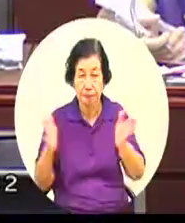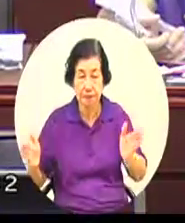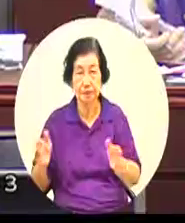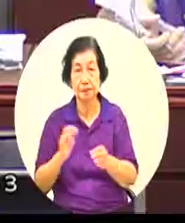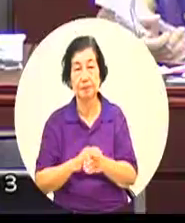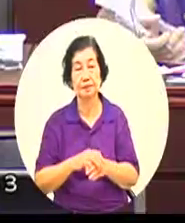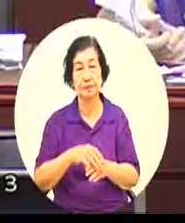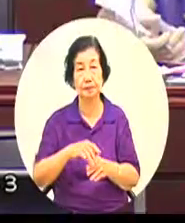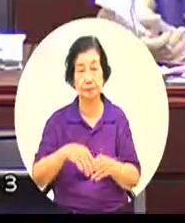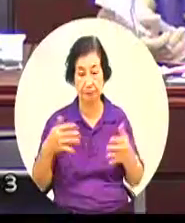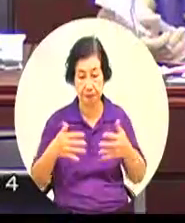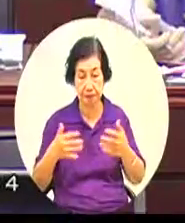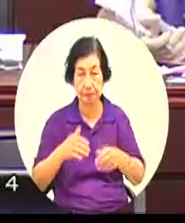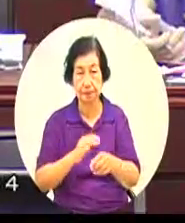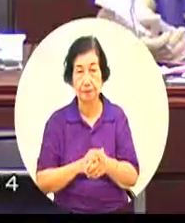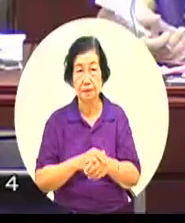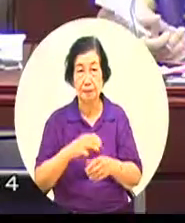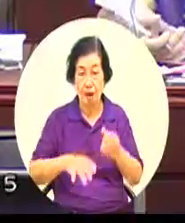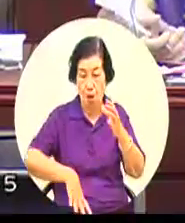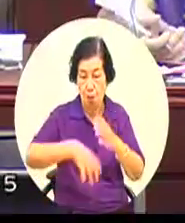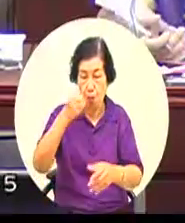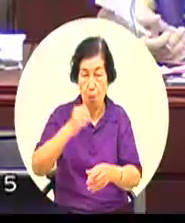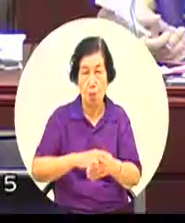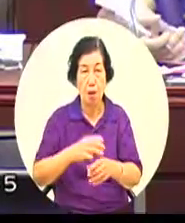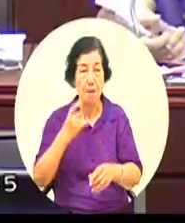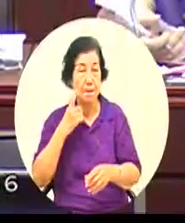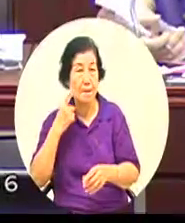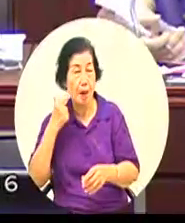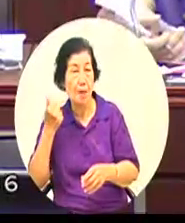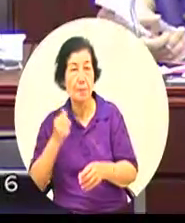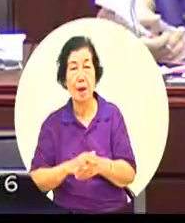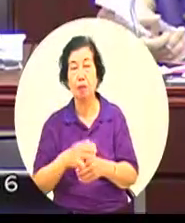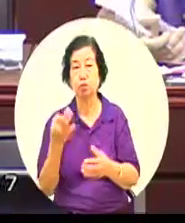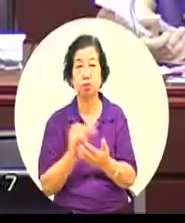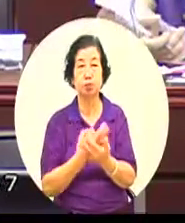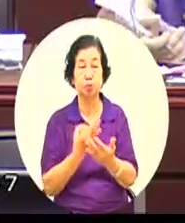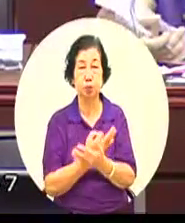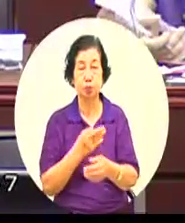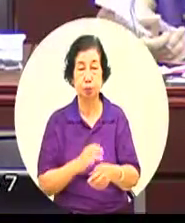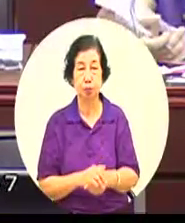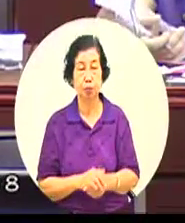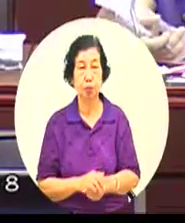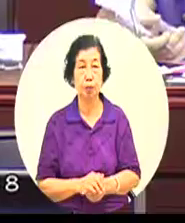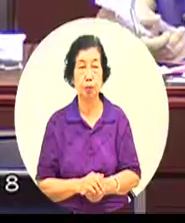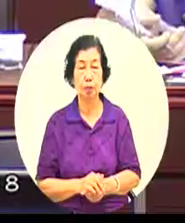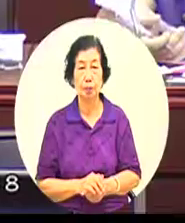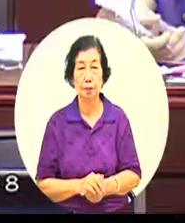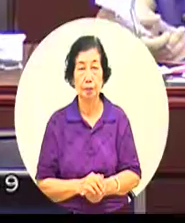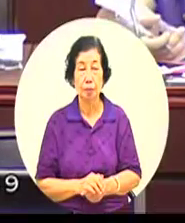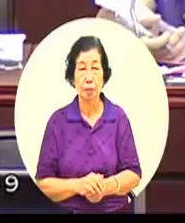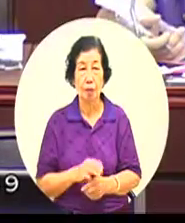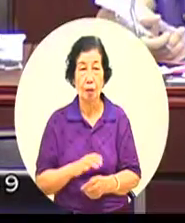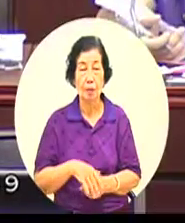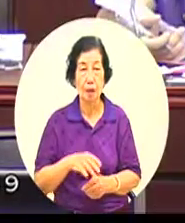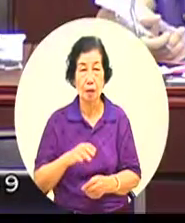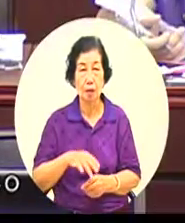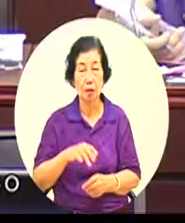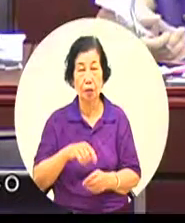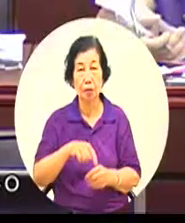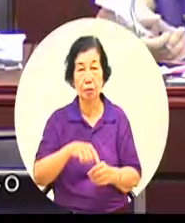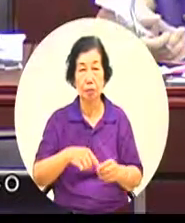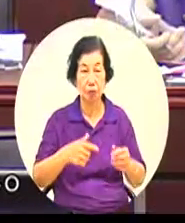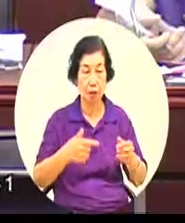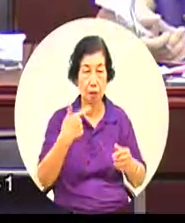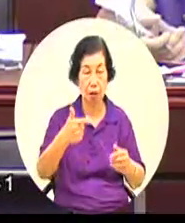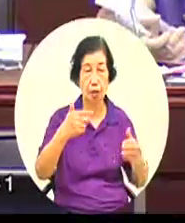抽不到，因为公幼的提供的名额不够哦。那在这个情况之下，我们参考了六都的做法。那我们明